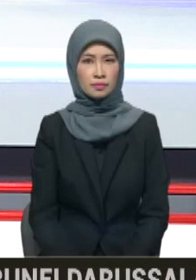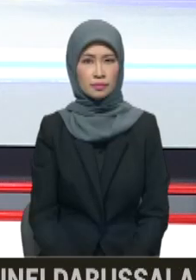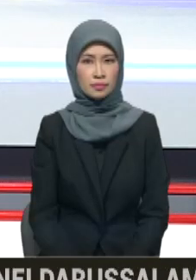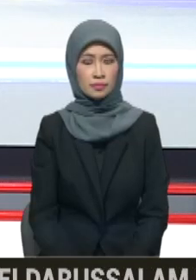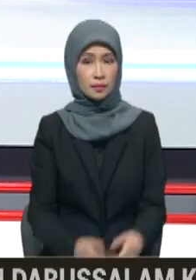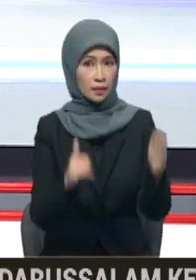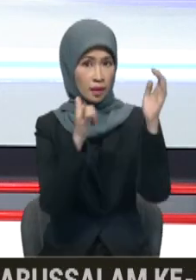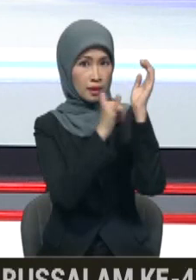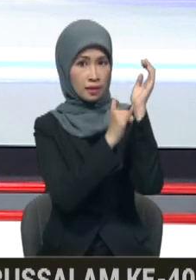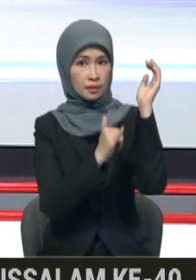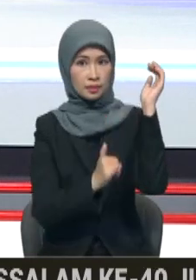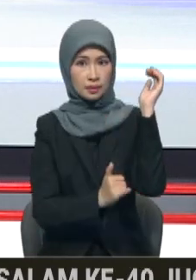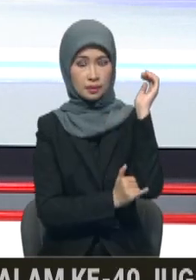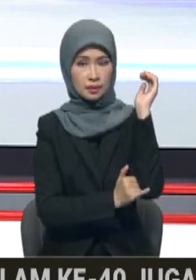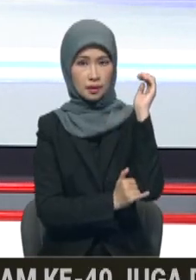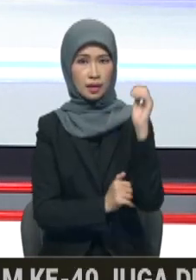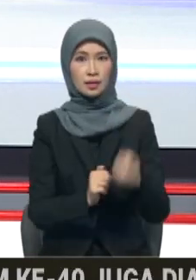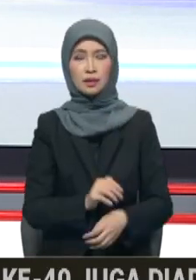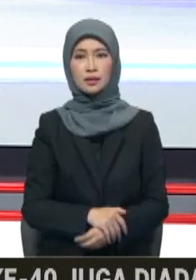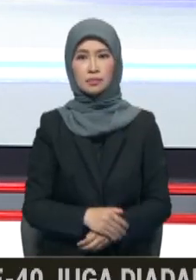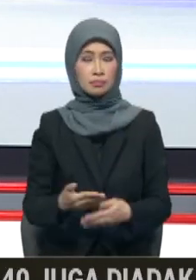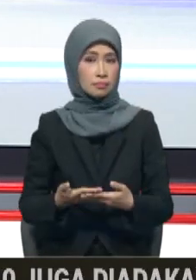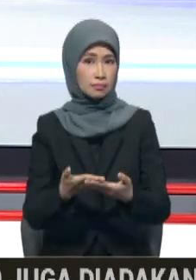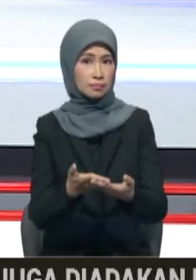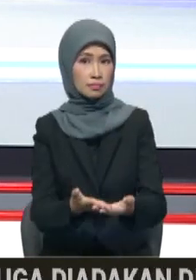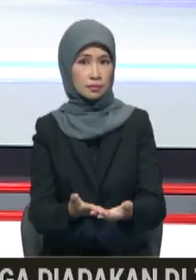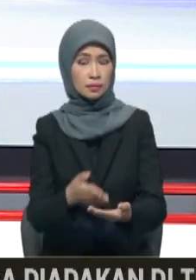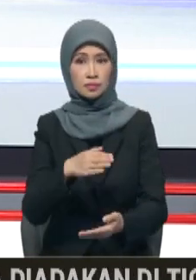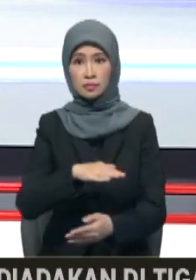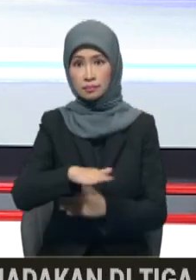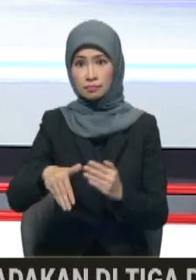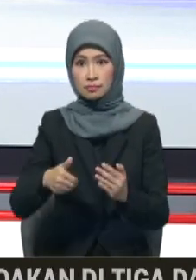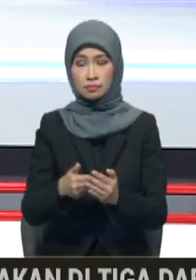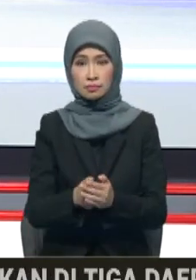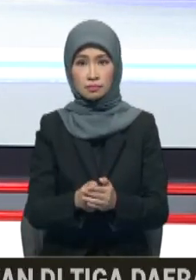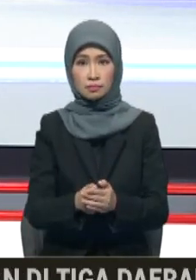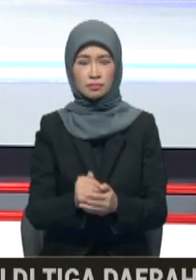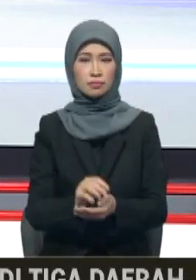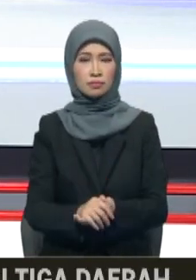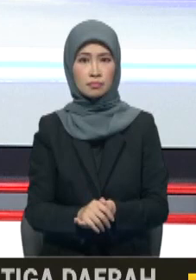Yayasan Sultan Haji Hasan Al buulkiah menyampaikan sumbangan keseluruhannya berjumlah